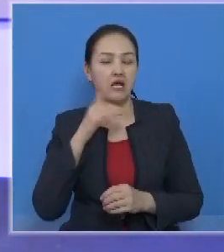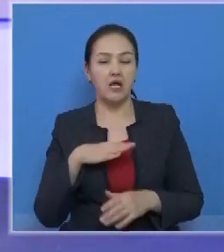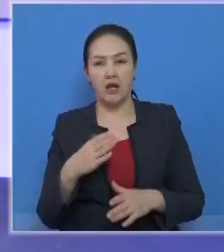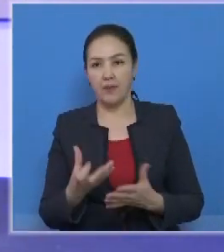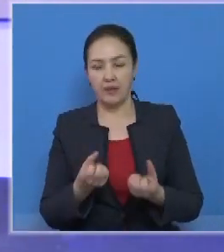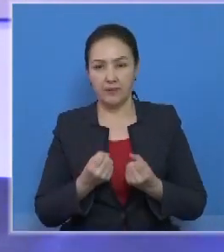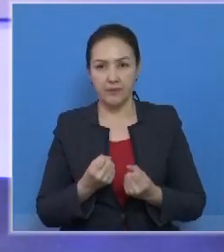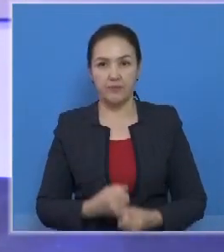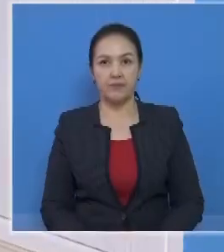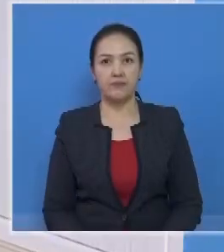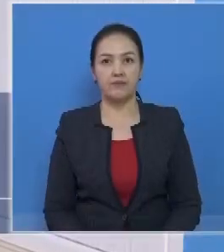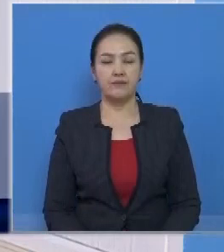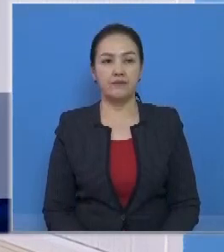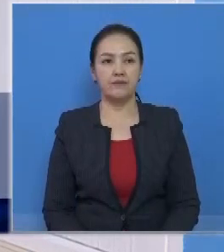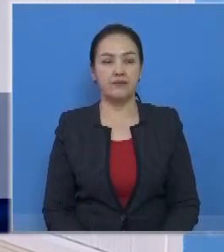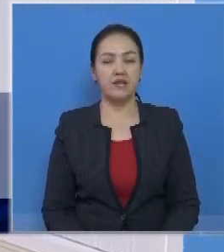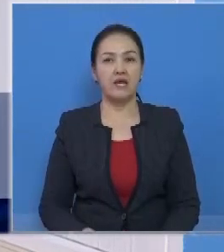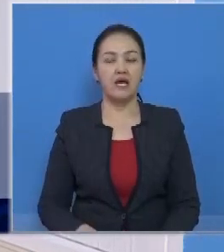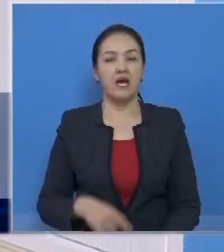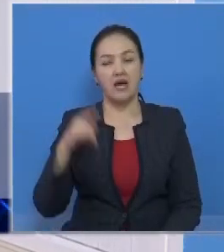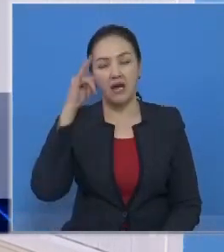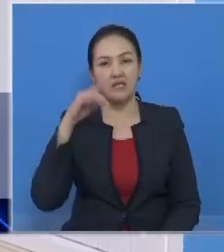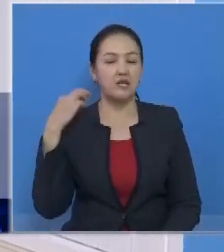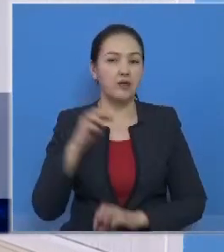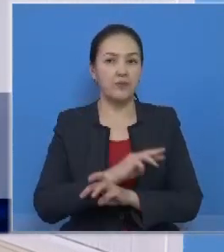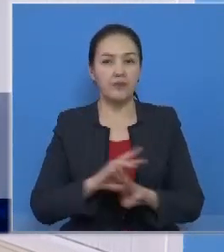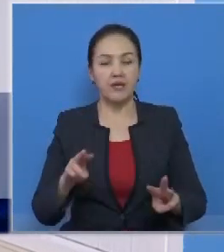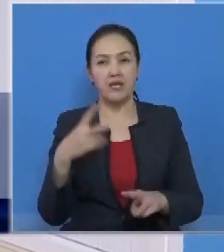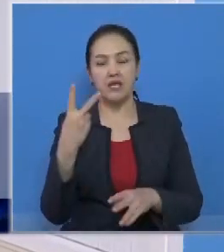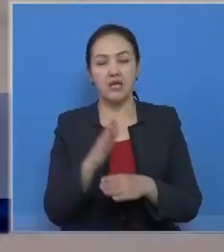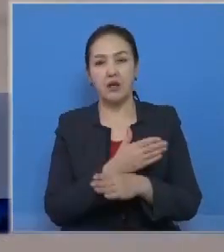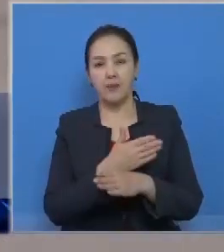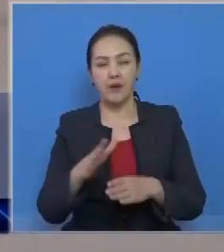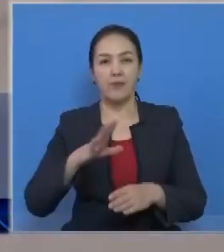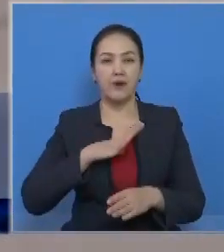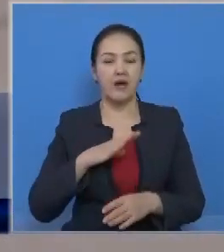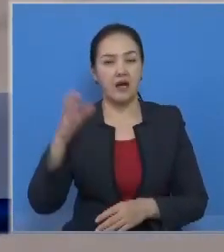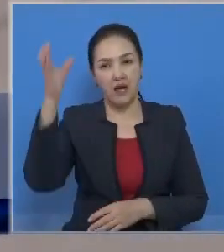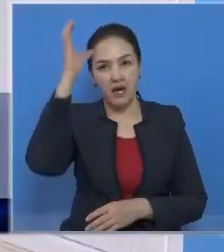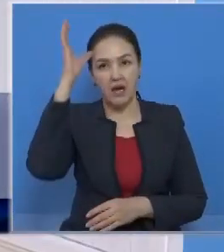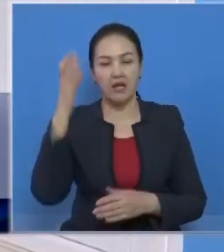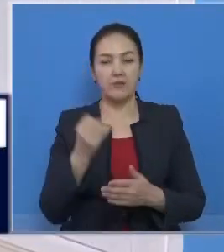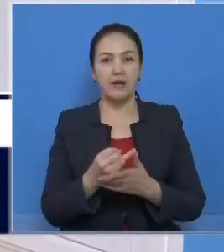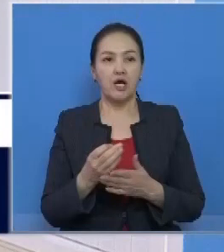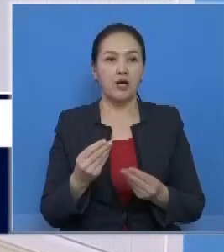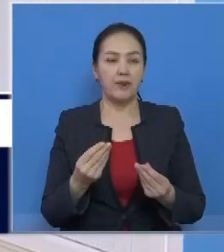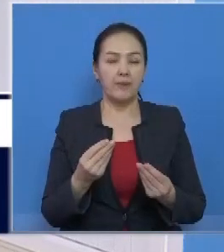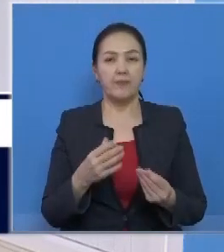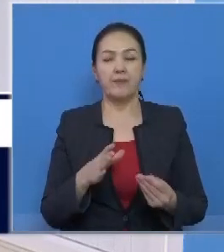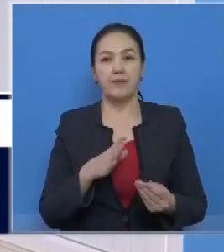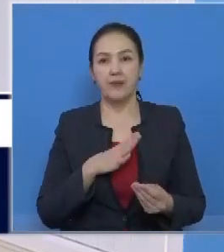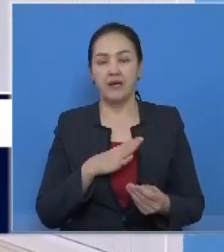жеткізді. Қазақстан Республикасының министрлігі екіге бөлінген кезде ғылымға деген қаржыландыру